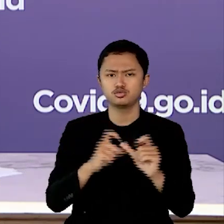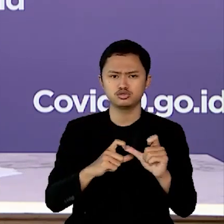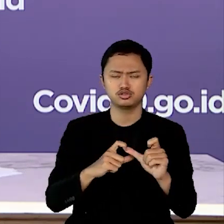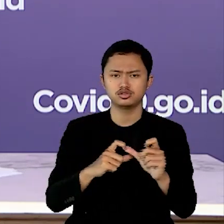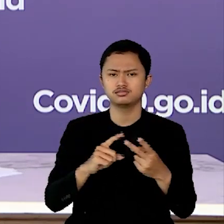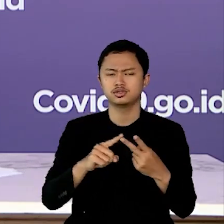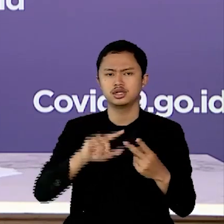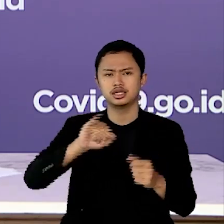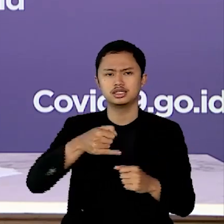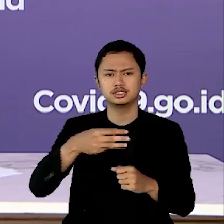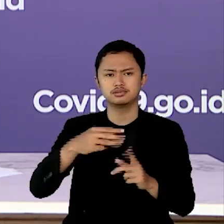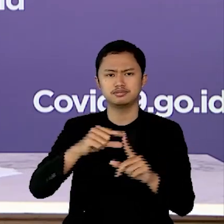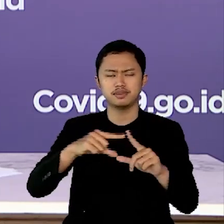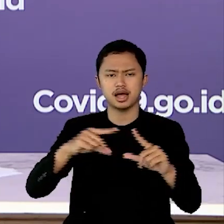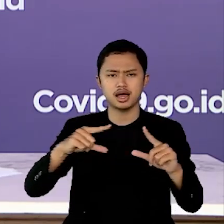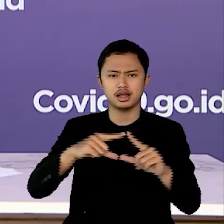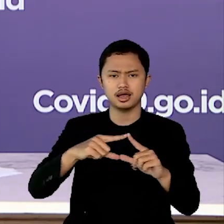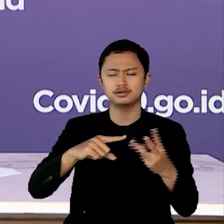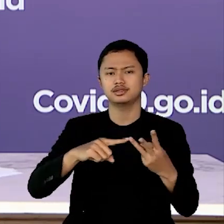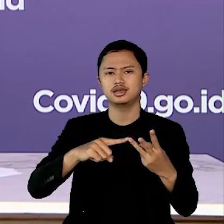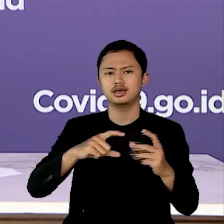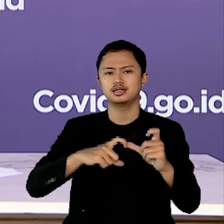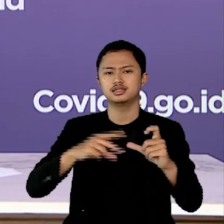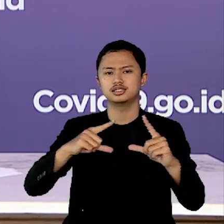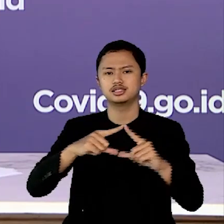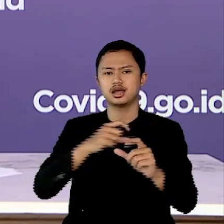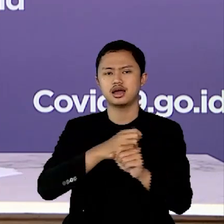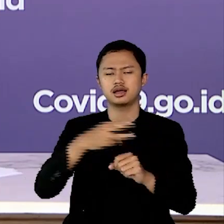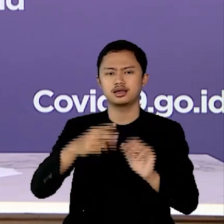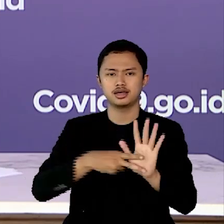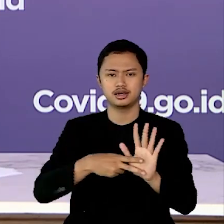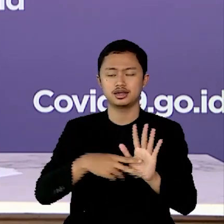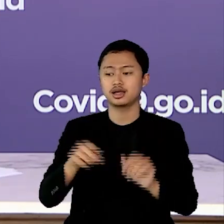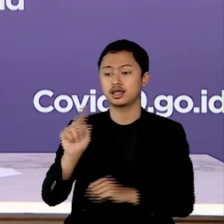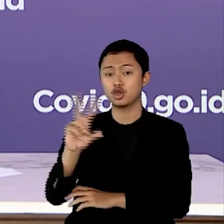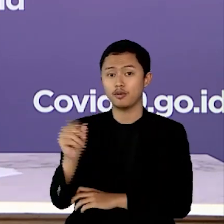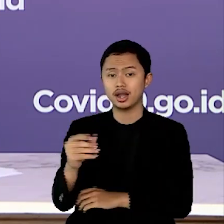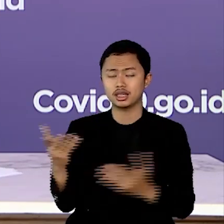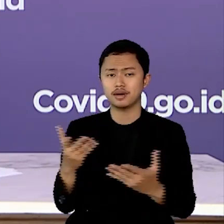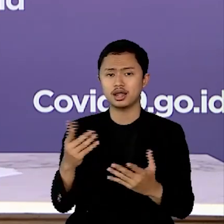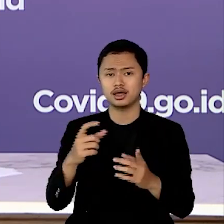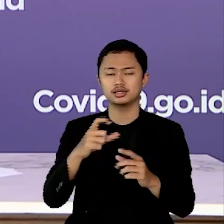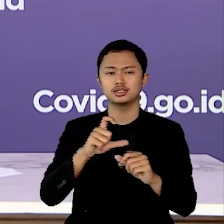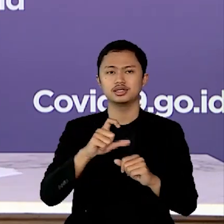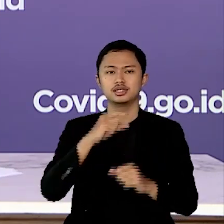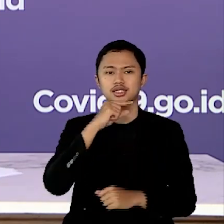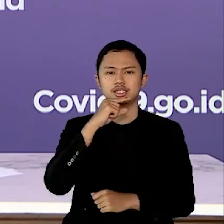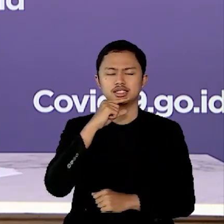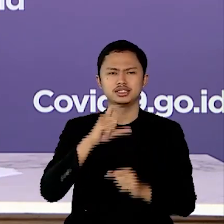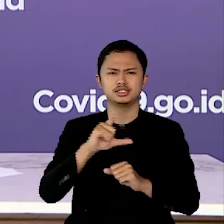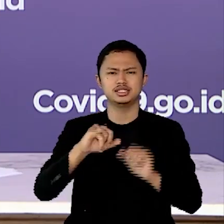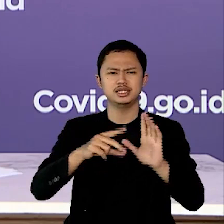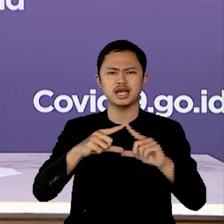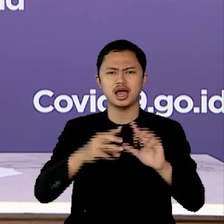dan Sragen serta Jawa Barat yang didominasi oleh Ciamis Bandung Cianjur